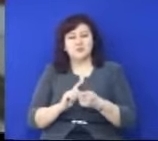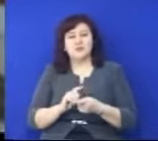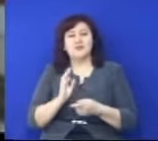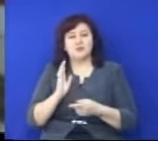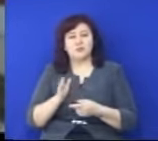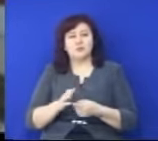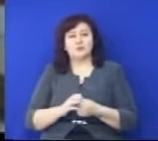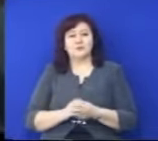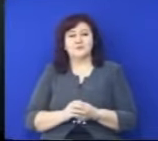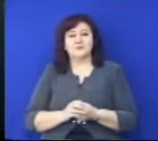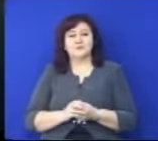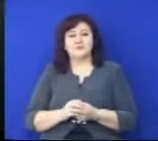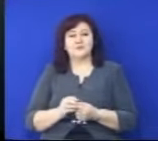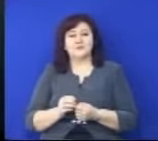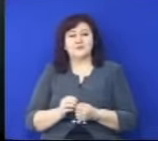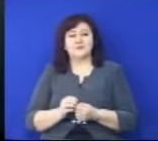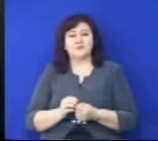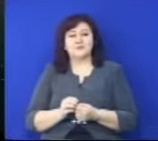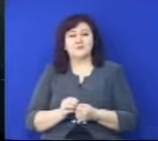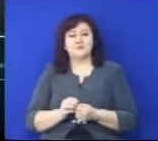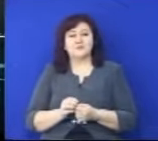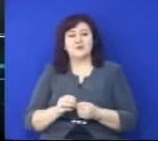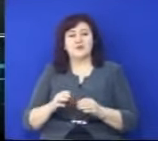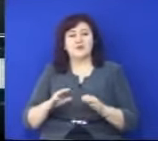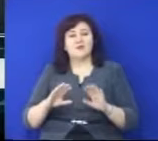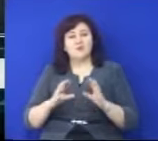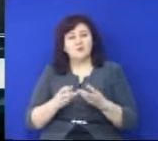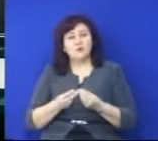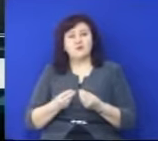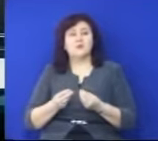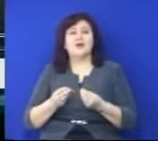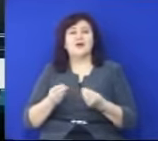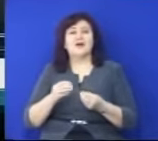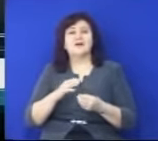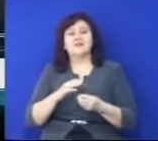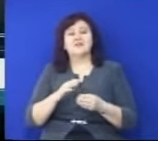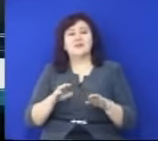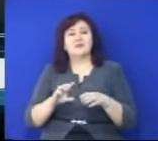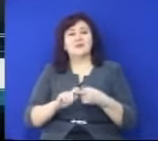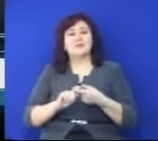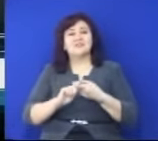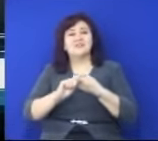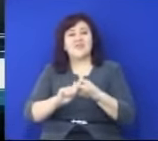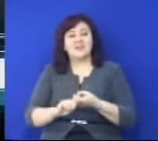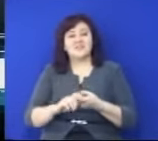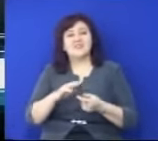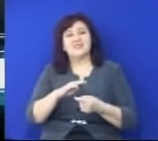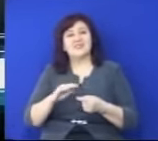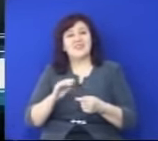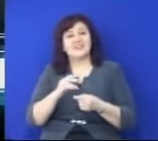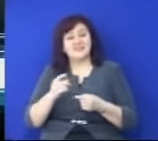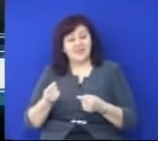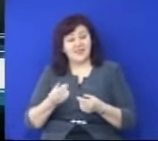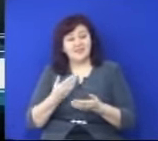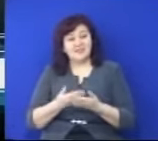министр. Не должно быть, потому что мы... Негізі рубль бағамының өзгеруін тікелей теңгемен байланыстыруға болмайды, себебі біздің